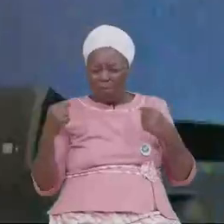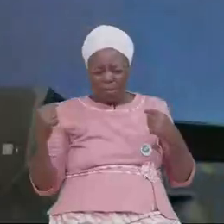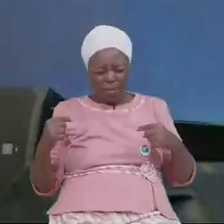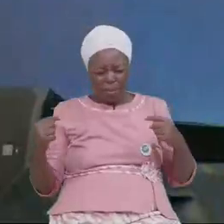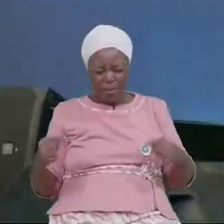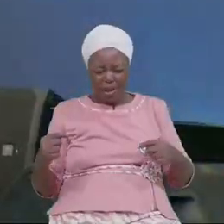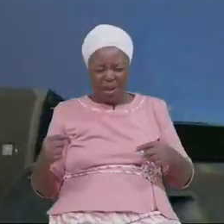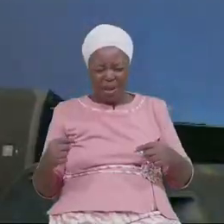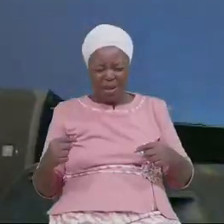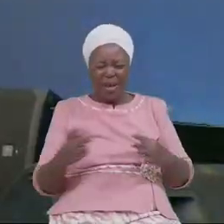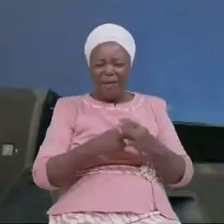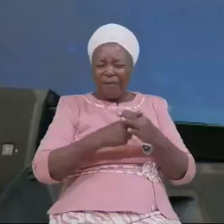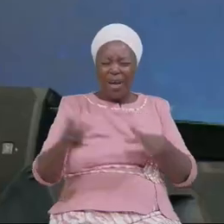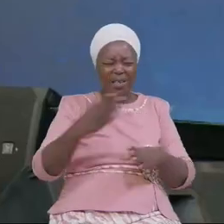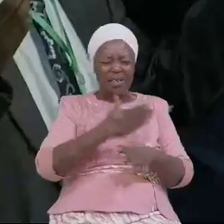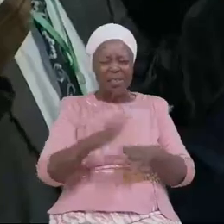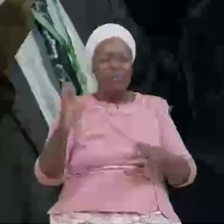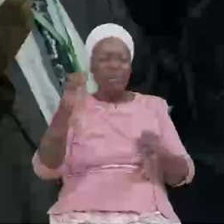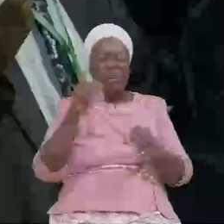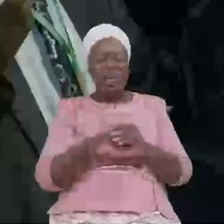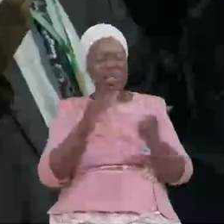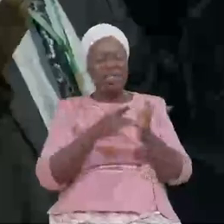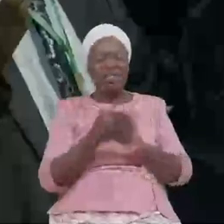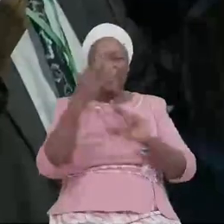disparaît au nom de Jésus-Christ.